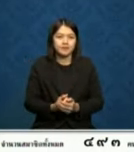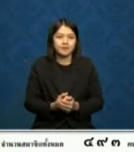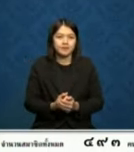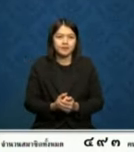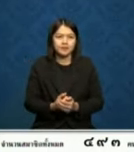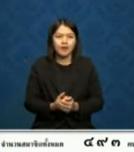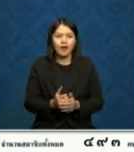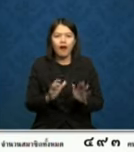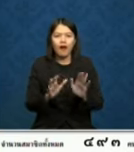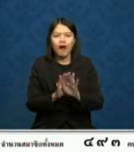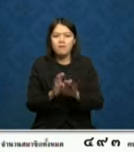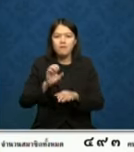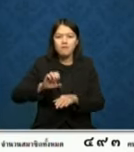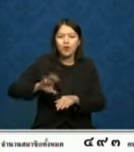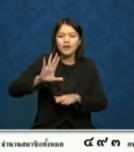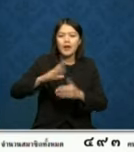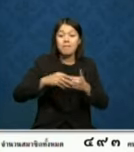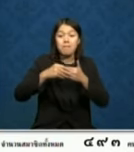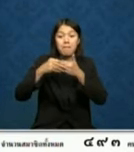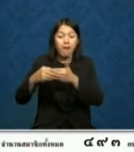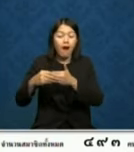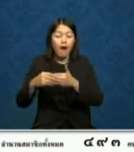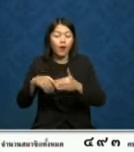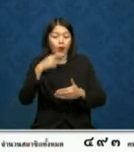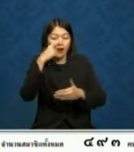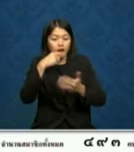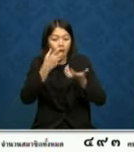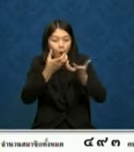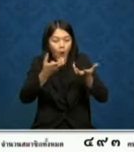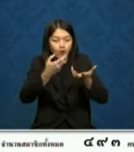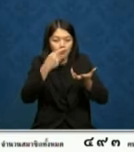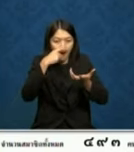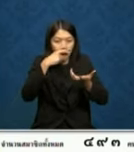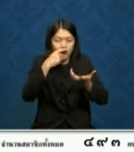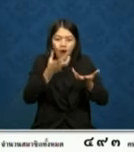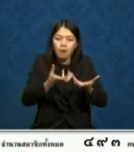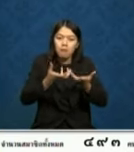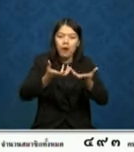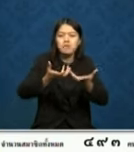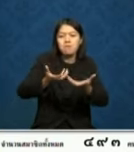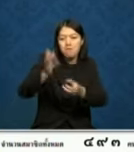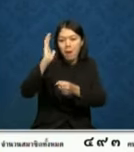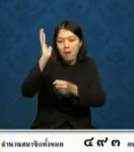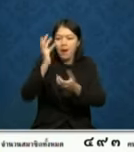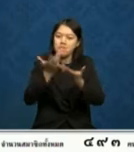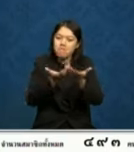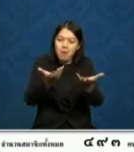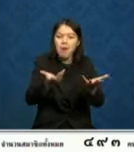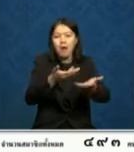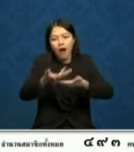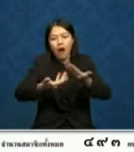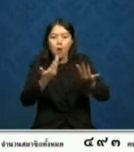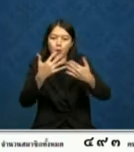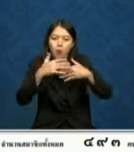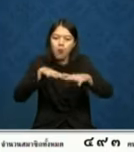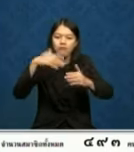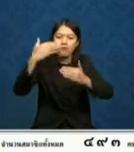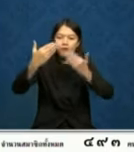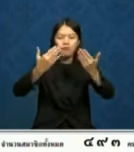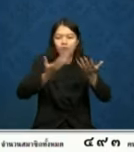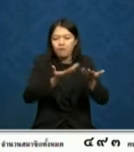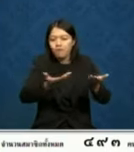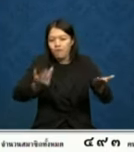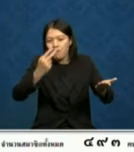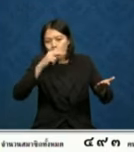organizerนะครับพาผู้ประกอบการไทยพาสินค้าไทยไปประชาสัมพันพันไปออกบูทไปร่วมงานนิทรรศการ